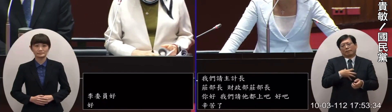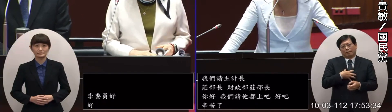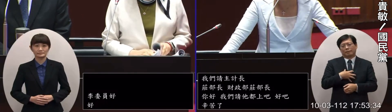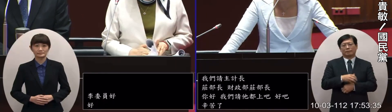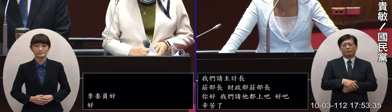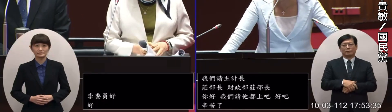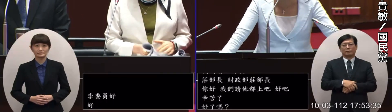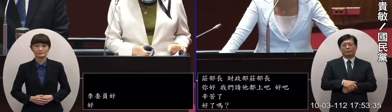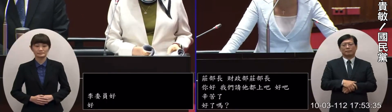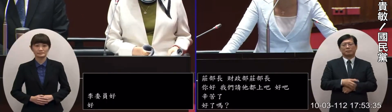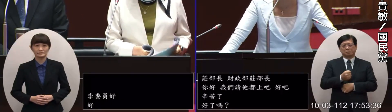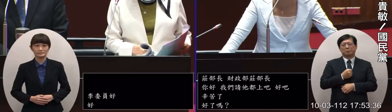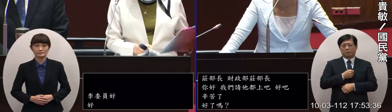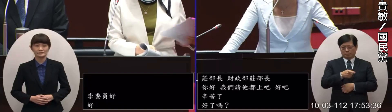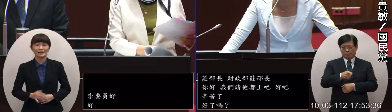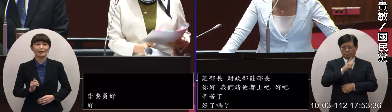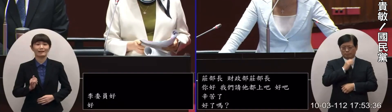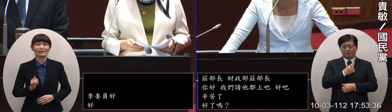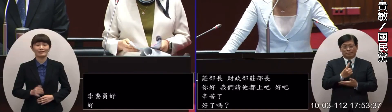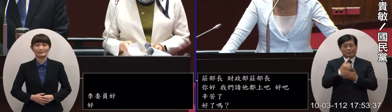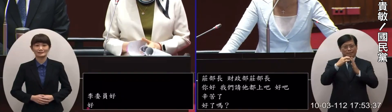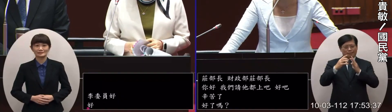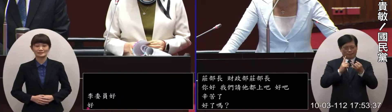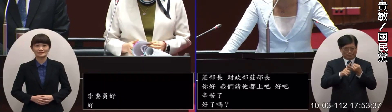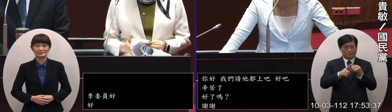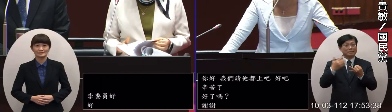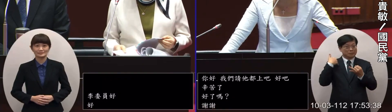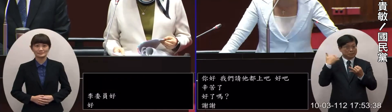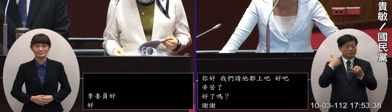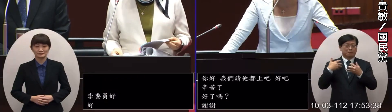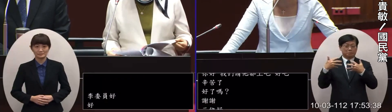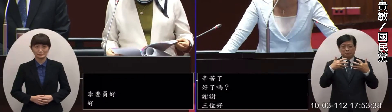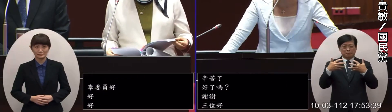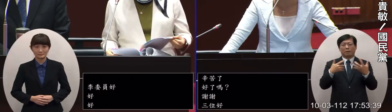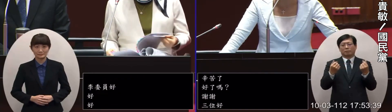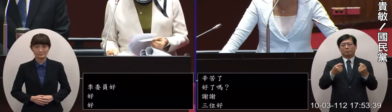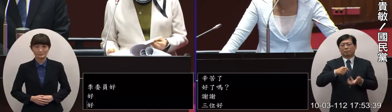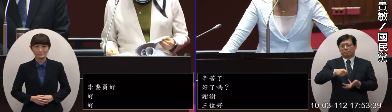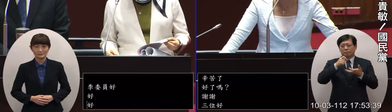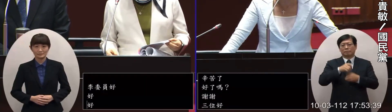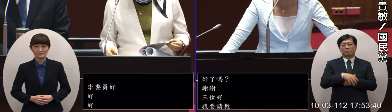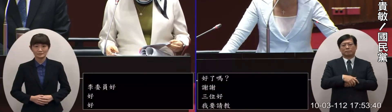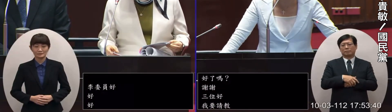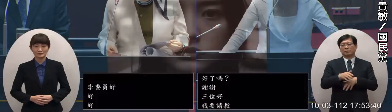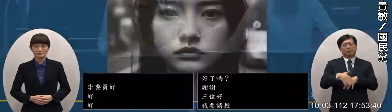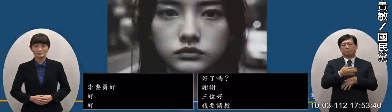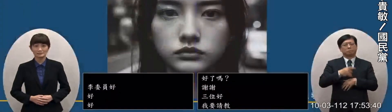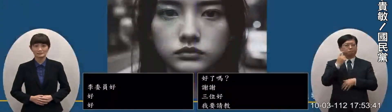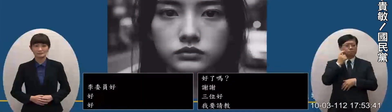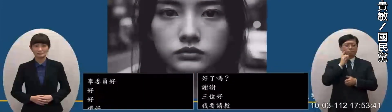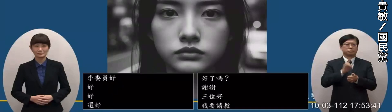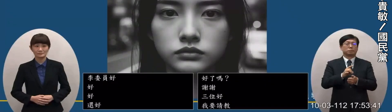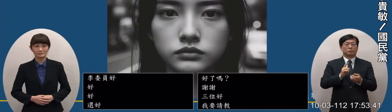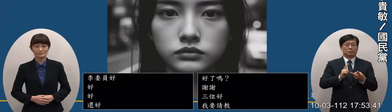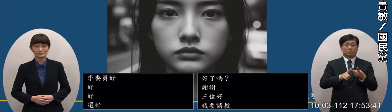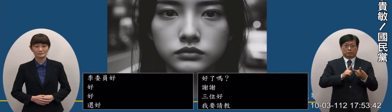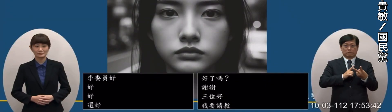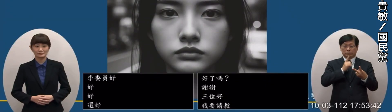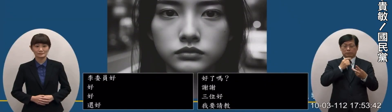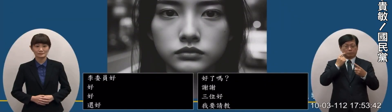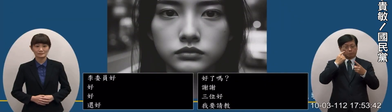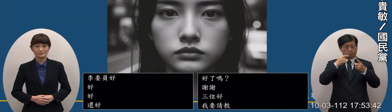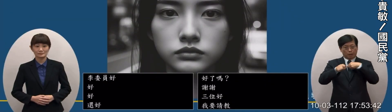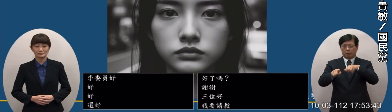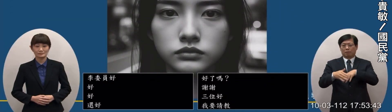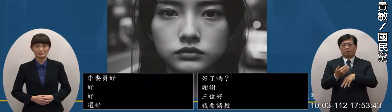哈。因为我知道你是圣战士，所以上次我们总质询的时候，你也提到了，你不会撒谎，而且你也不会误导